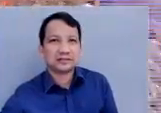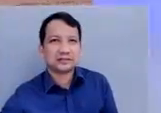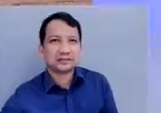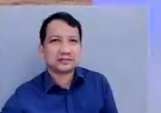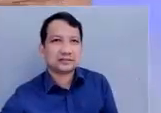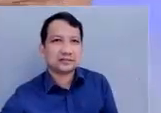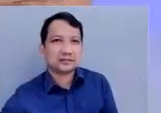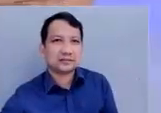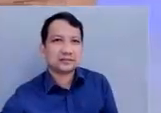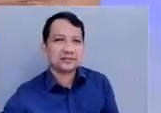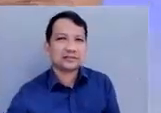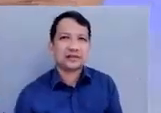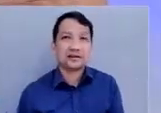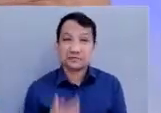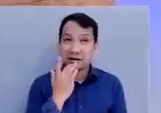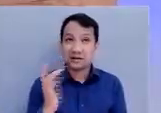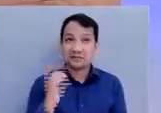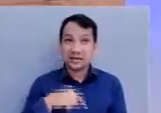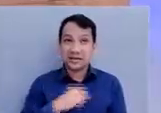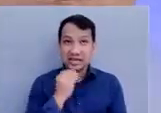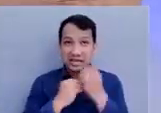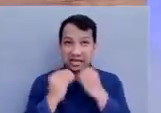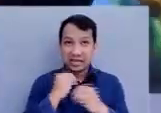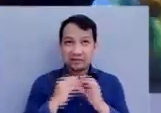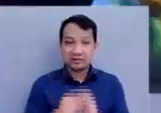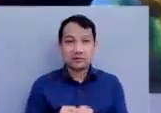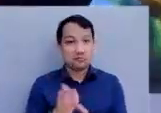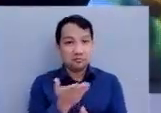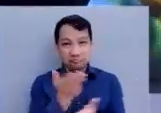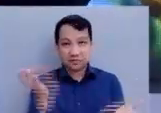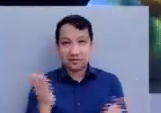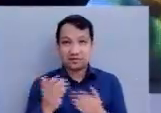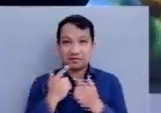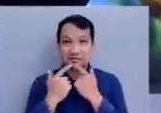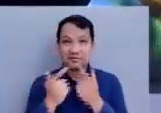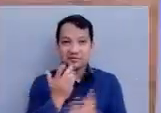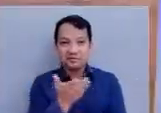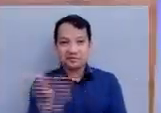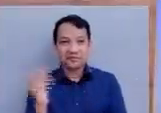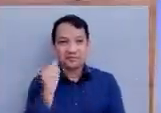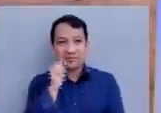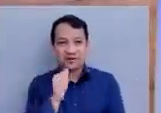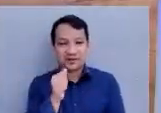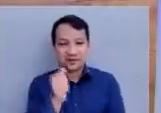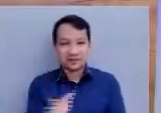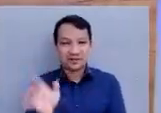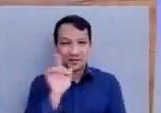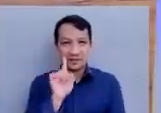oh Ang sarap ng kain natin pero bumati muna tayo guys Good